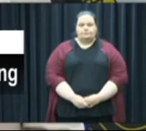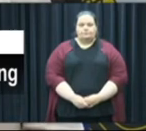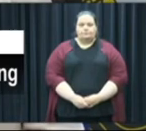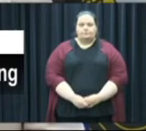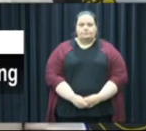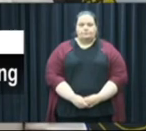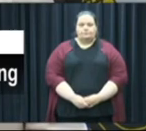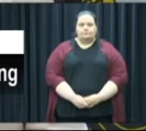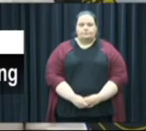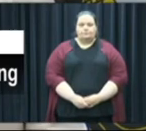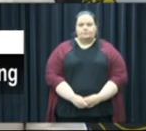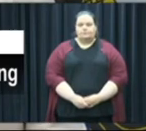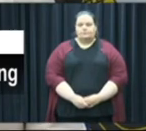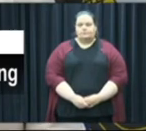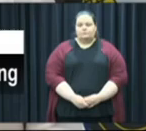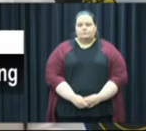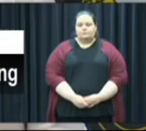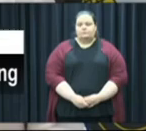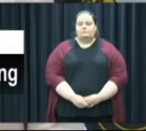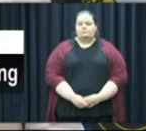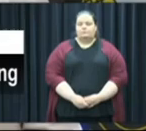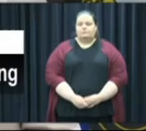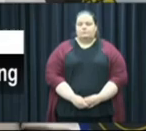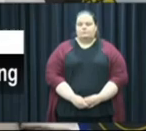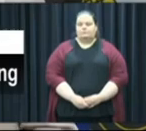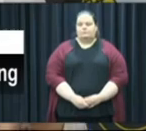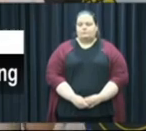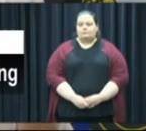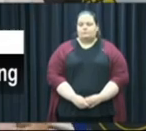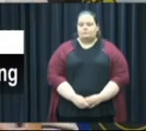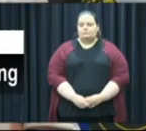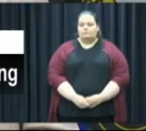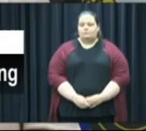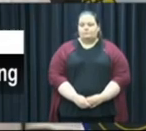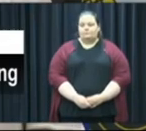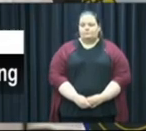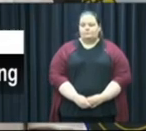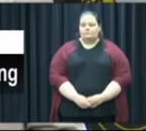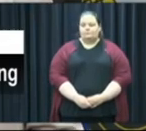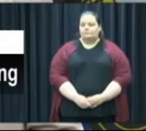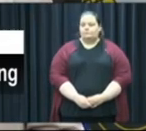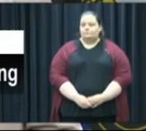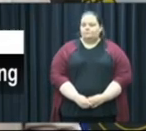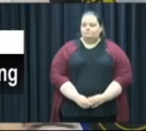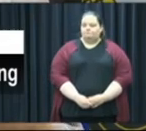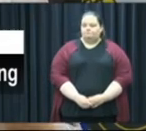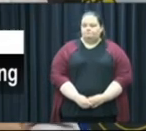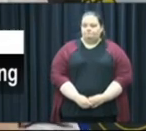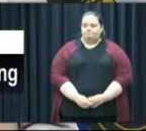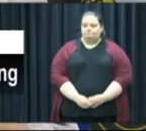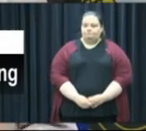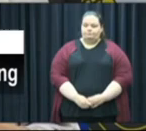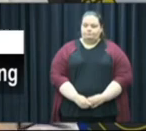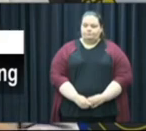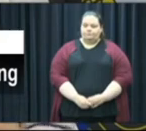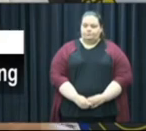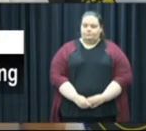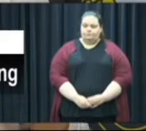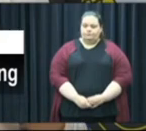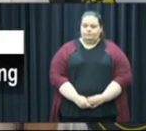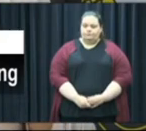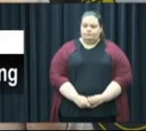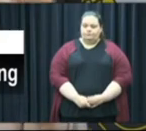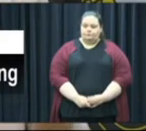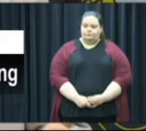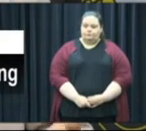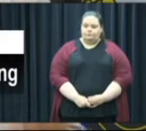ça sera pas possible et c'est vraiment important qu'on est habitué à porter des masques. Puis c'est vraiment pas pour protéger eux-mêmes, c'est